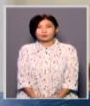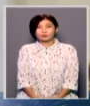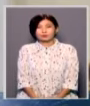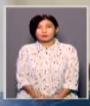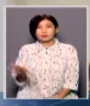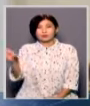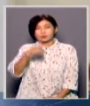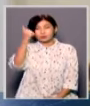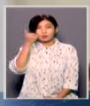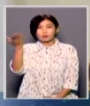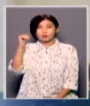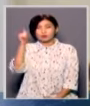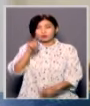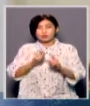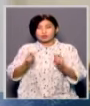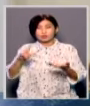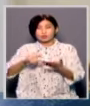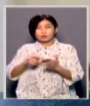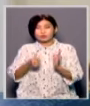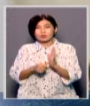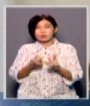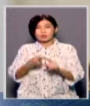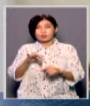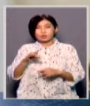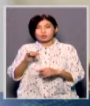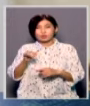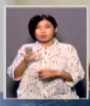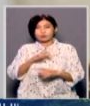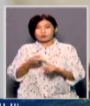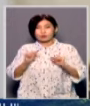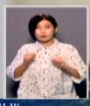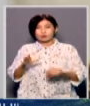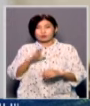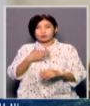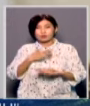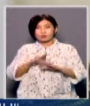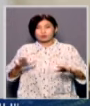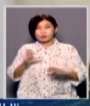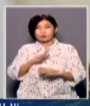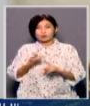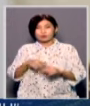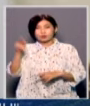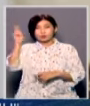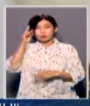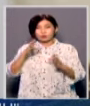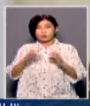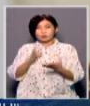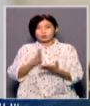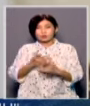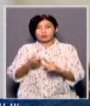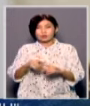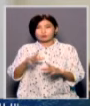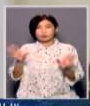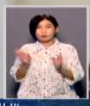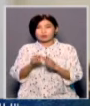Всем спасибо. В прошлом году был открыт кабинет шефства «Инклюзив». Это возможность для наших детей интегрироваться в общество. В этом